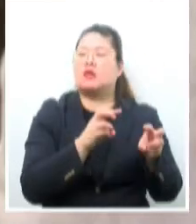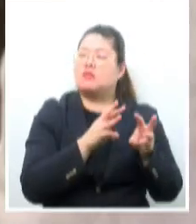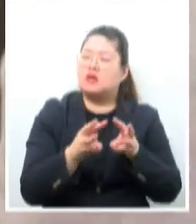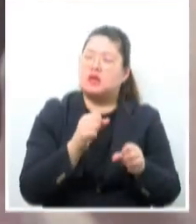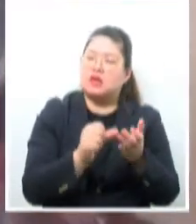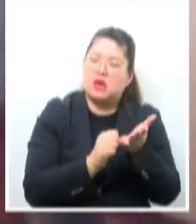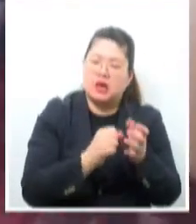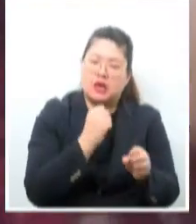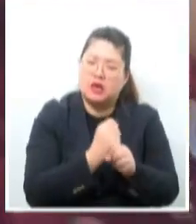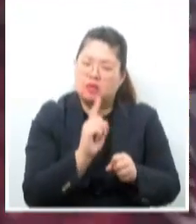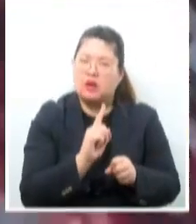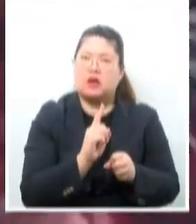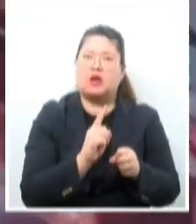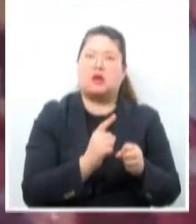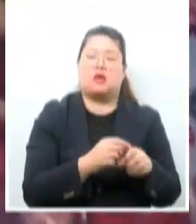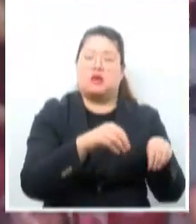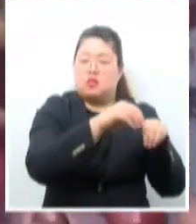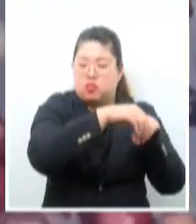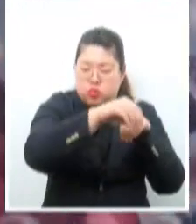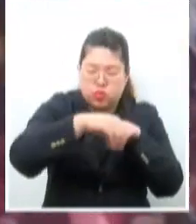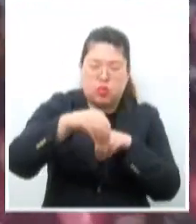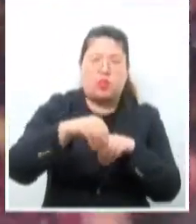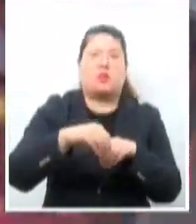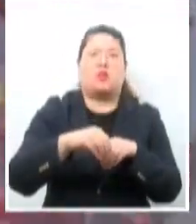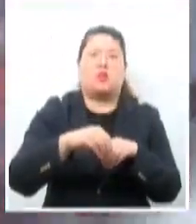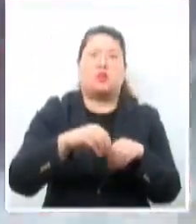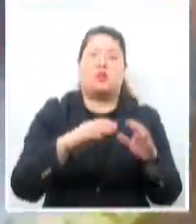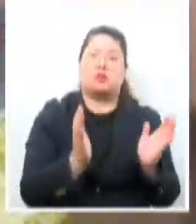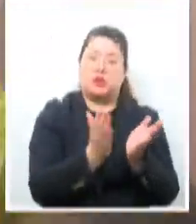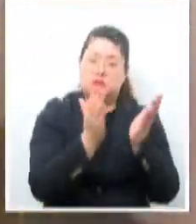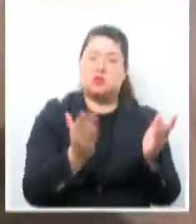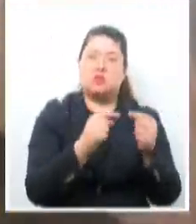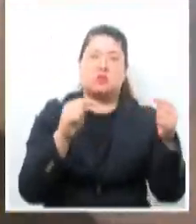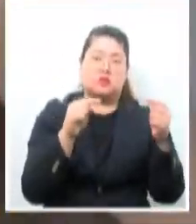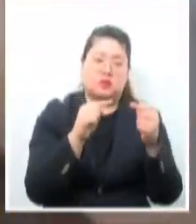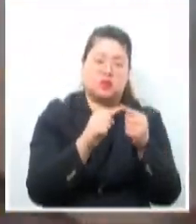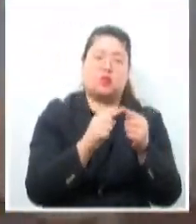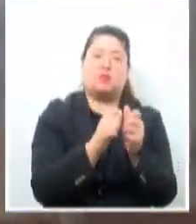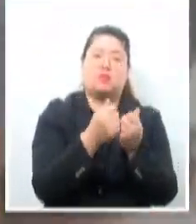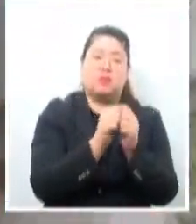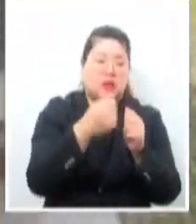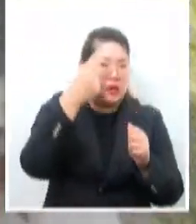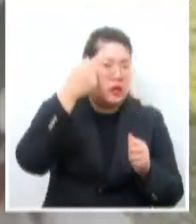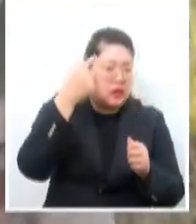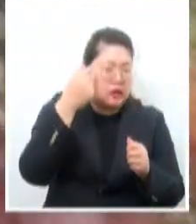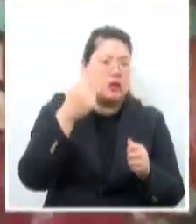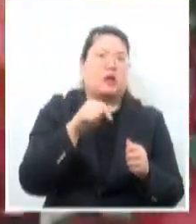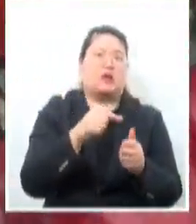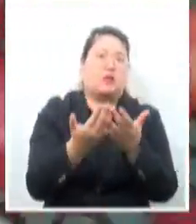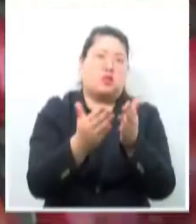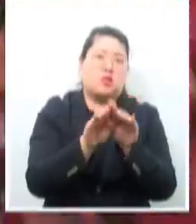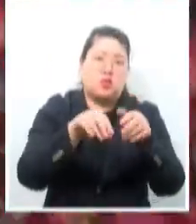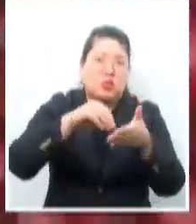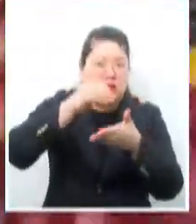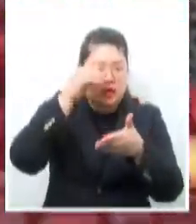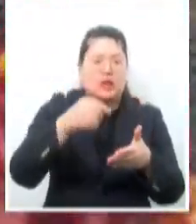าเพื่อฟื้นฟูทรัพยากรธรรมชาติที่ถูกทำลายโดยการสนับสนุนการรับซื้อเมล็ดกาแฟของผู้ปกครองนักเรียนและเกษต